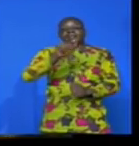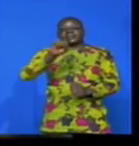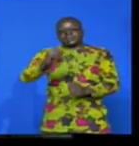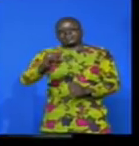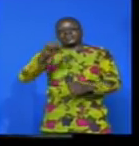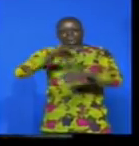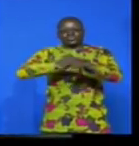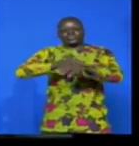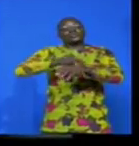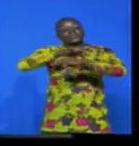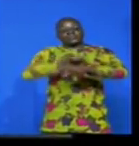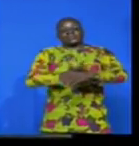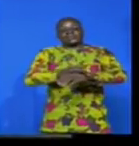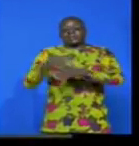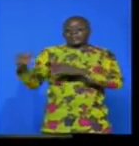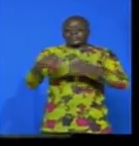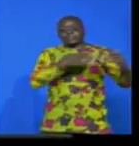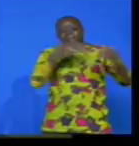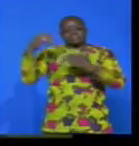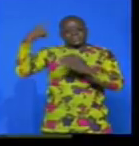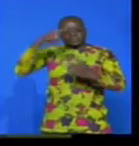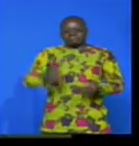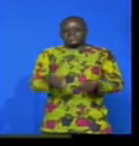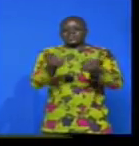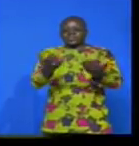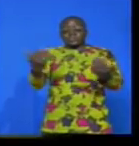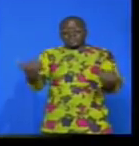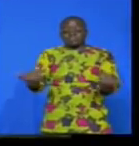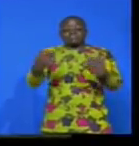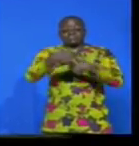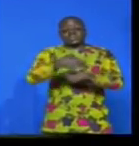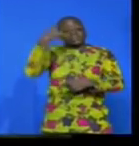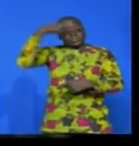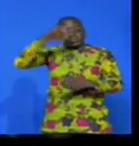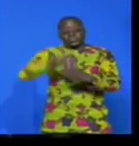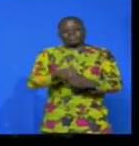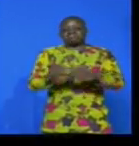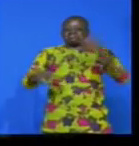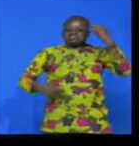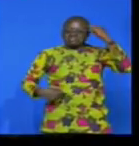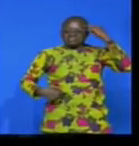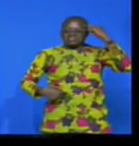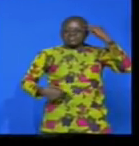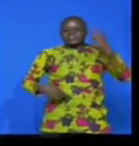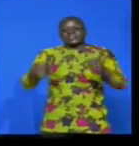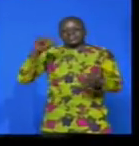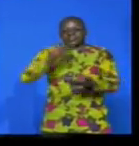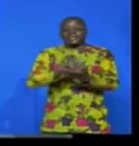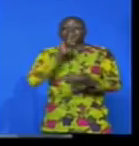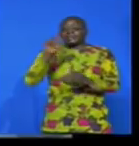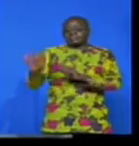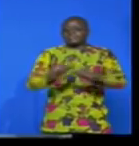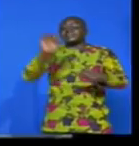le PASNAD va en guerre contre les causes immédiates et sous-jacentes de la malnutrition chronique. Concrètement, c'est des